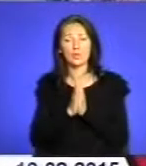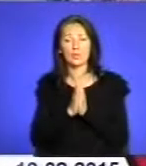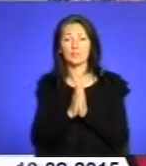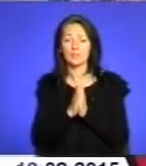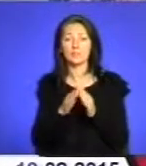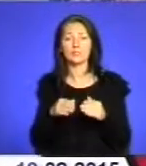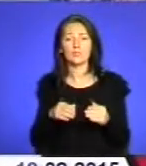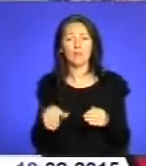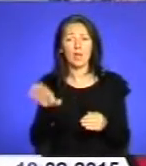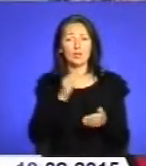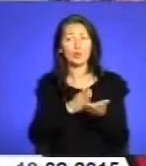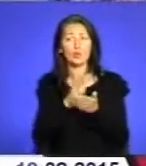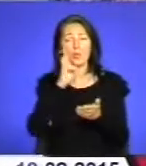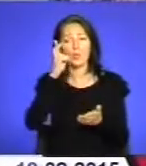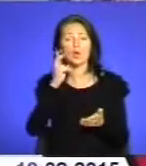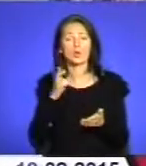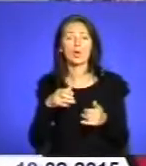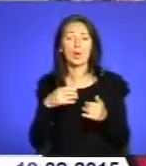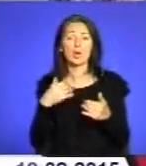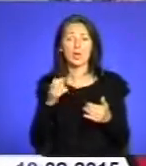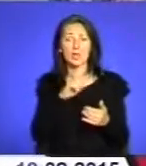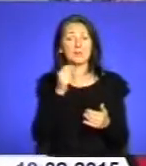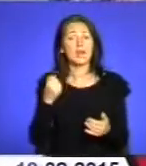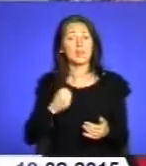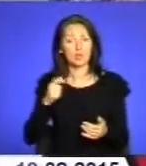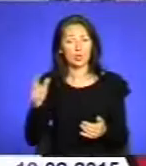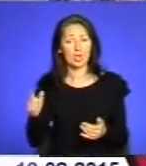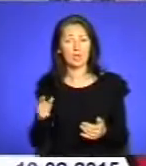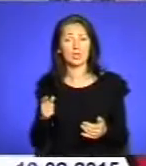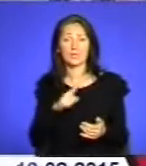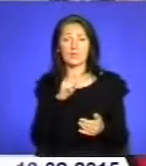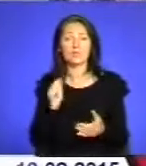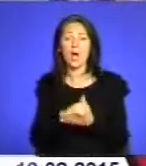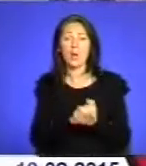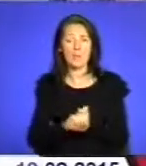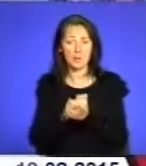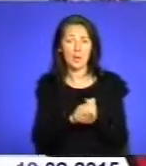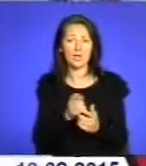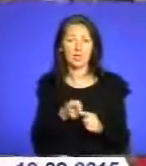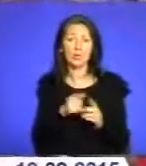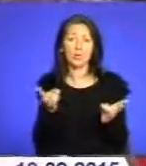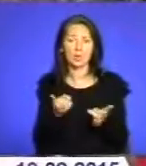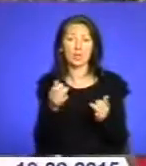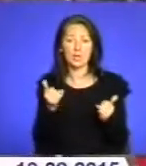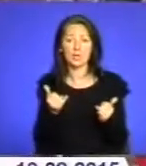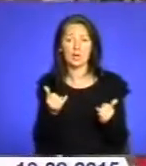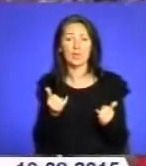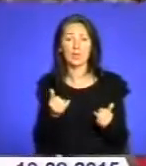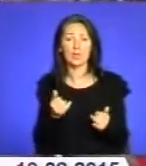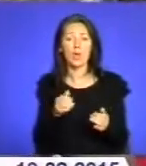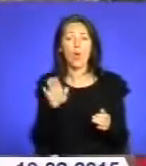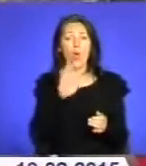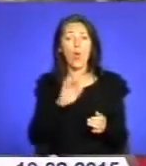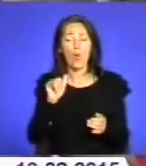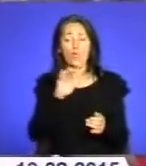в наміренні наших воїнів, за їхнє здоров'я, за влагодження, зрештою, миру, бо його так потребуємо зараз. До слова, у вересні цього